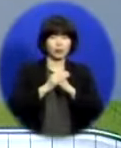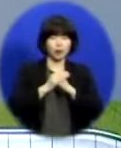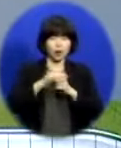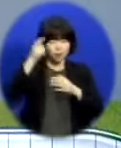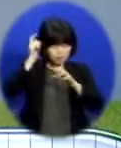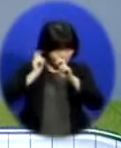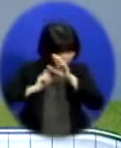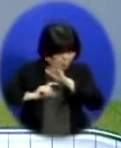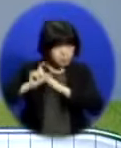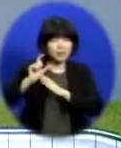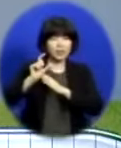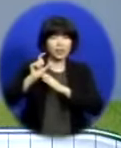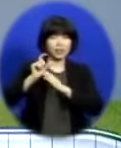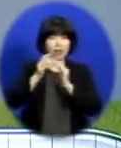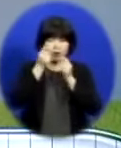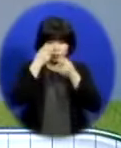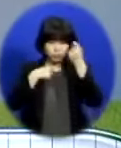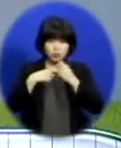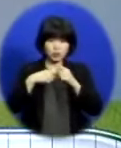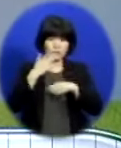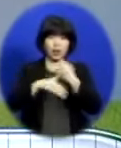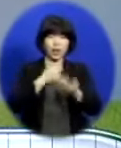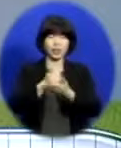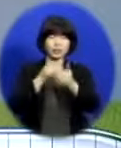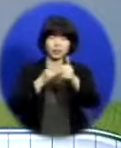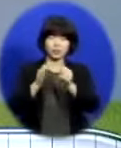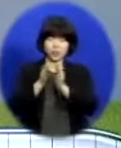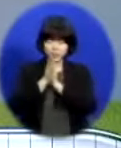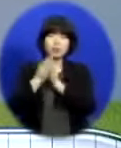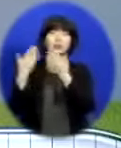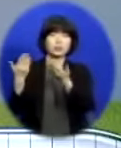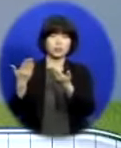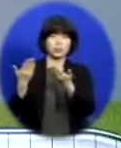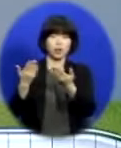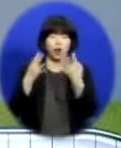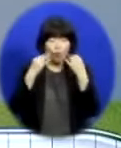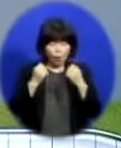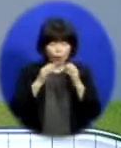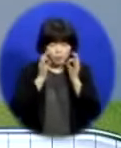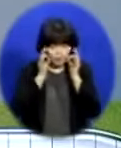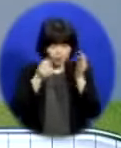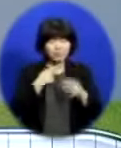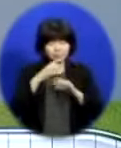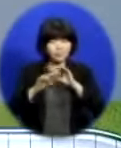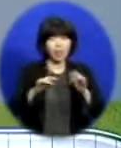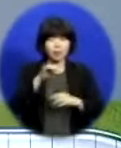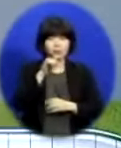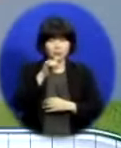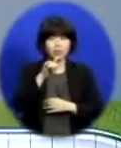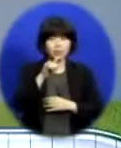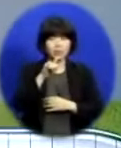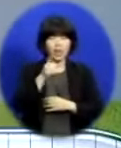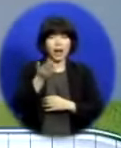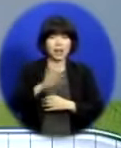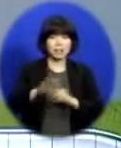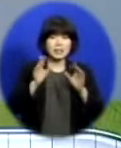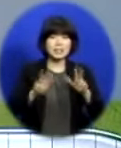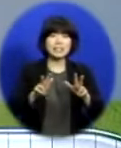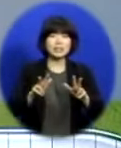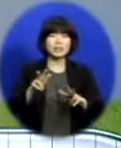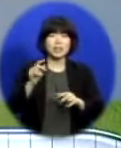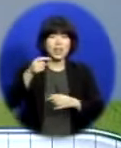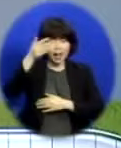울면서 하나님께 기도했었습니다 얼마나 갈급하는 그랬겠어요 지금은 그보다 훨씬